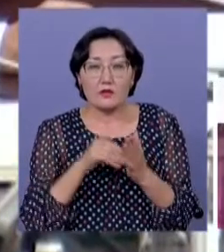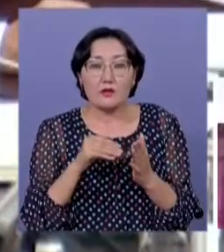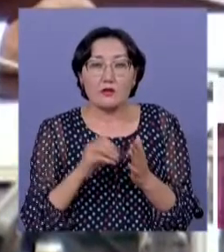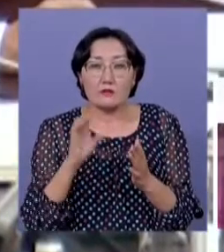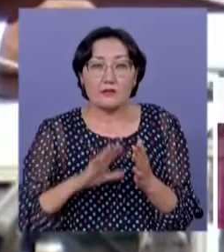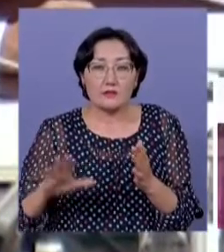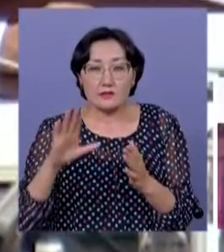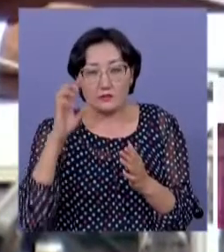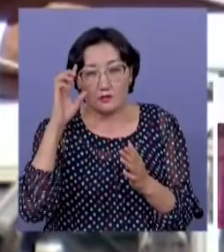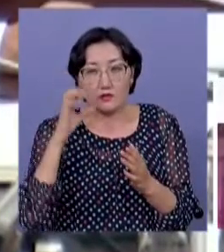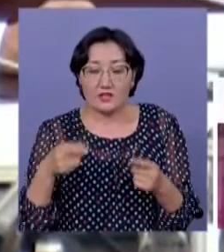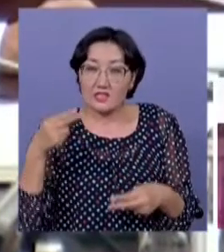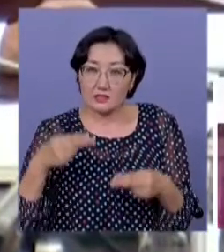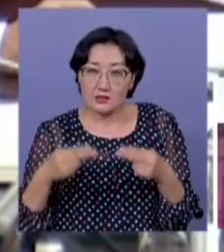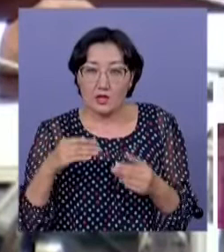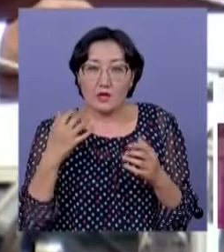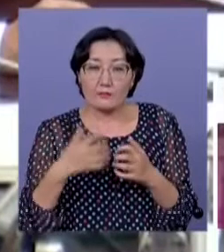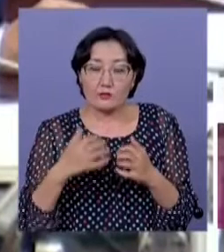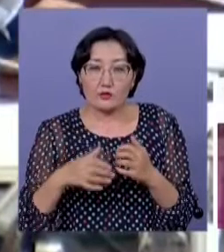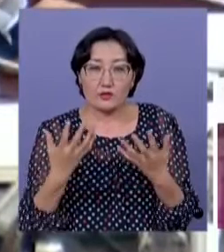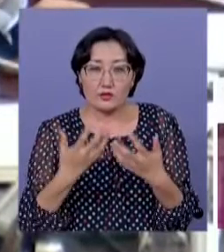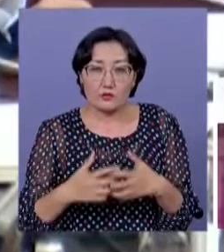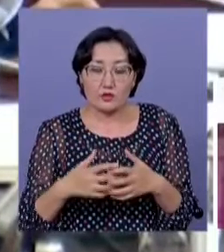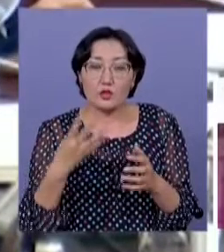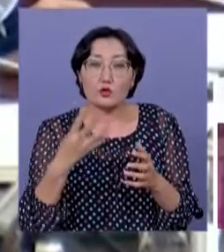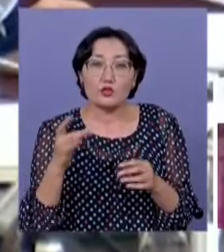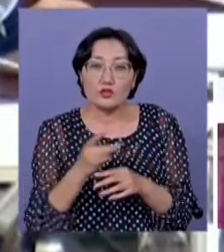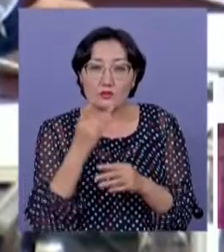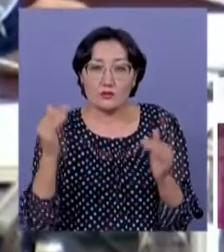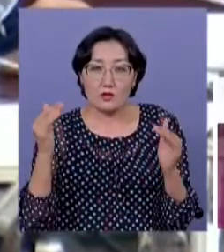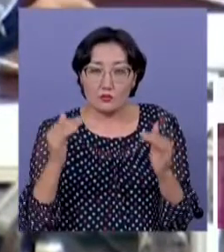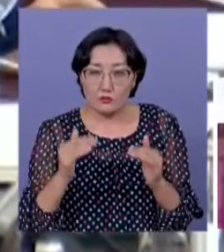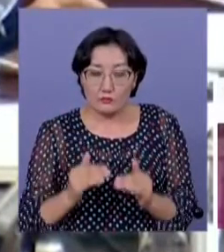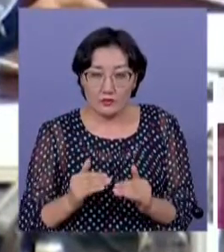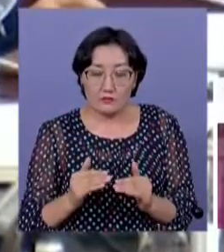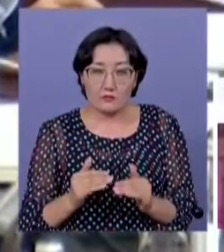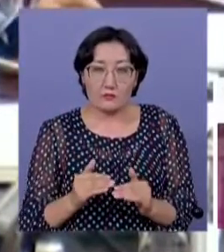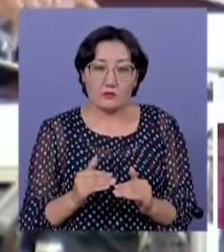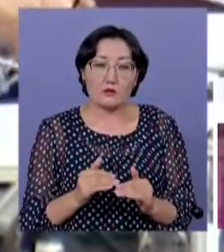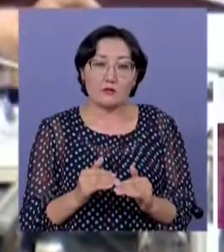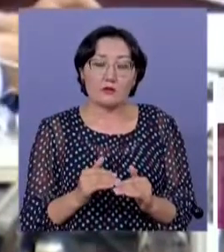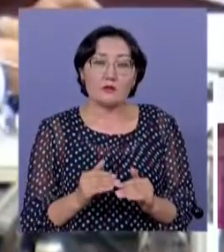бюджеттік авиакомпанияларымен салыстырғанда орташа есеппен 4 есеге дейін төмен.